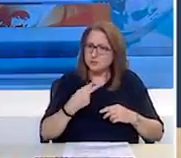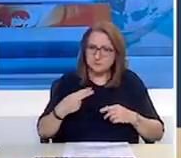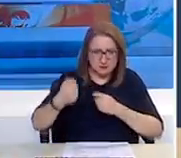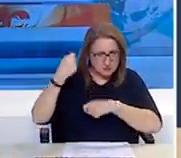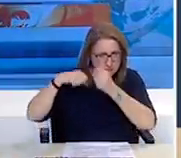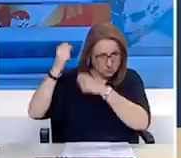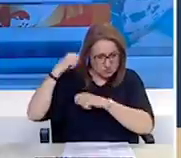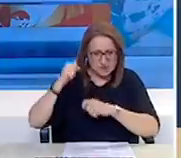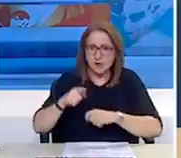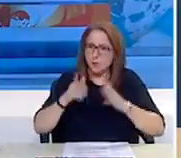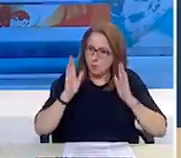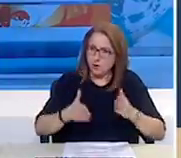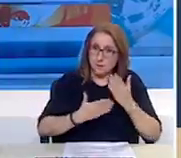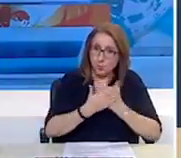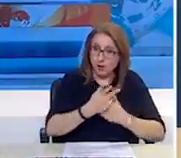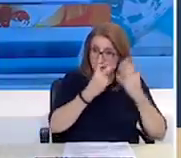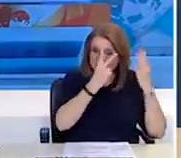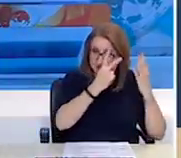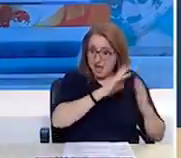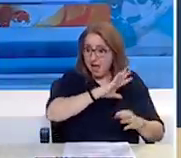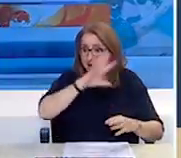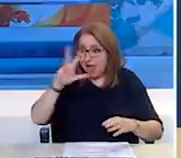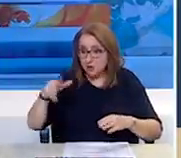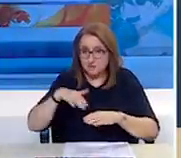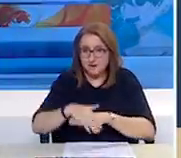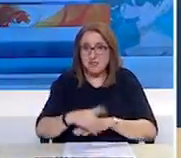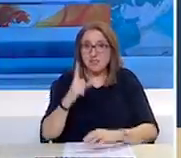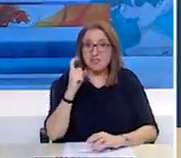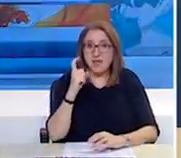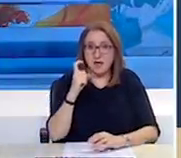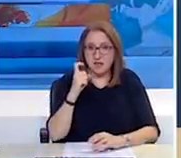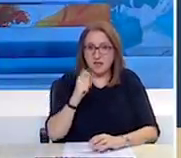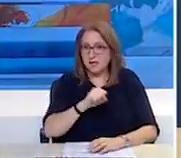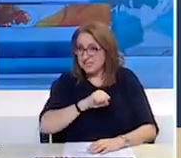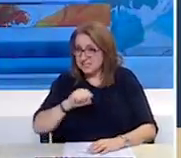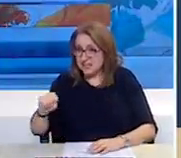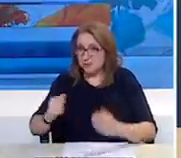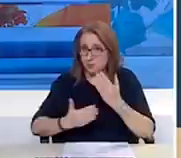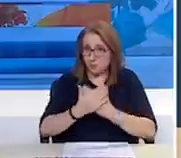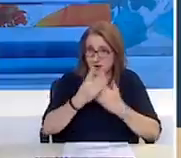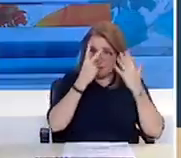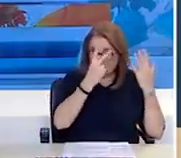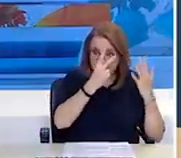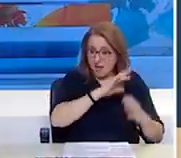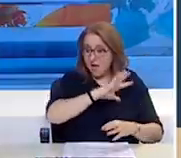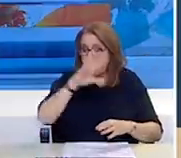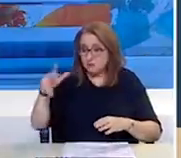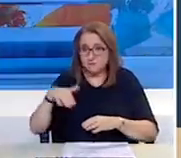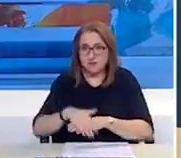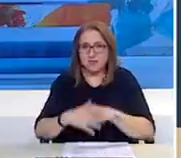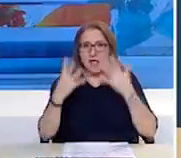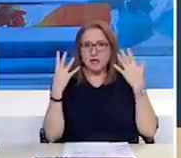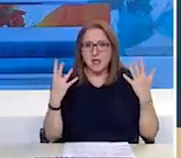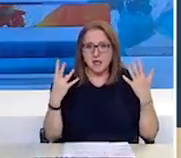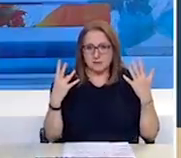διευρυμένο από τις 7 το πρωί έως τις 10 το βράδυ και το Σάββατο από τις 7 το πρωί έως τις 9 το βράδυ.